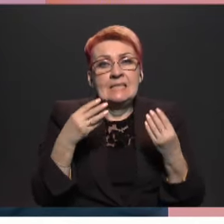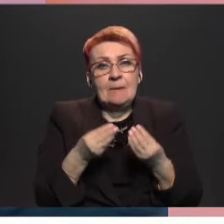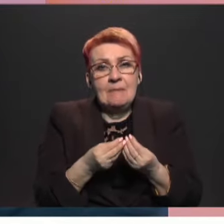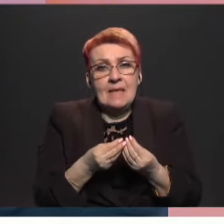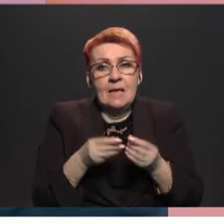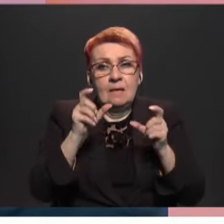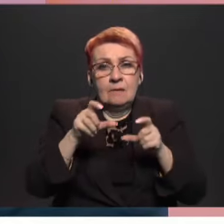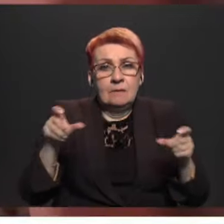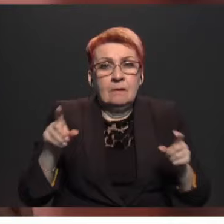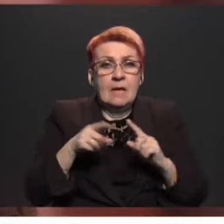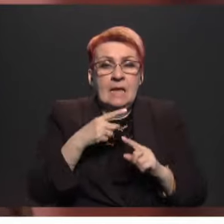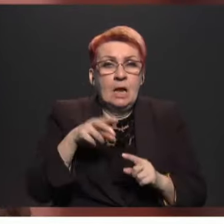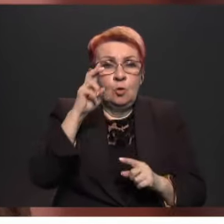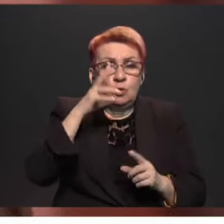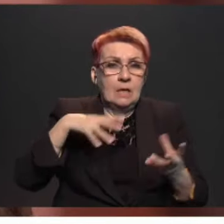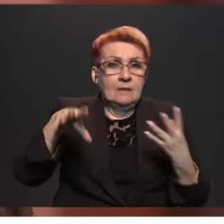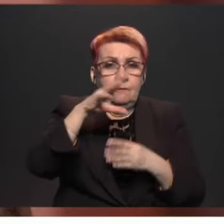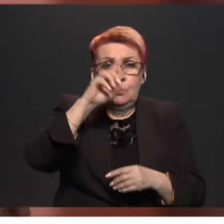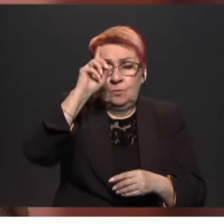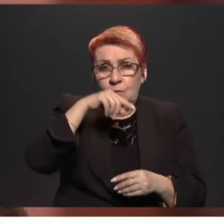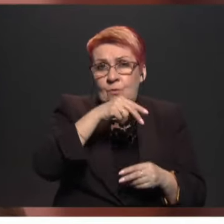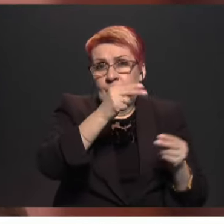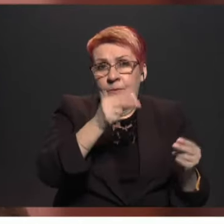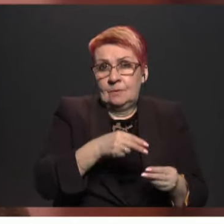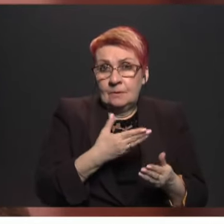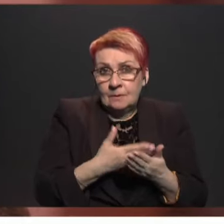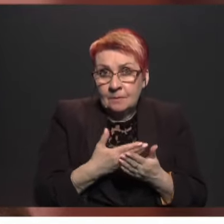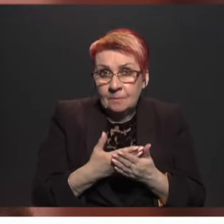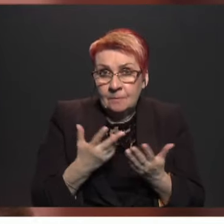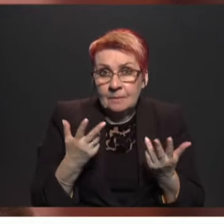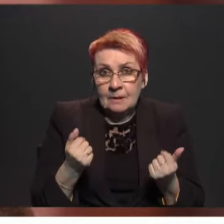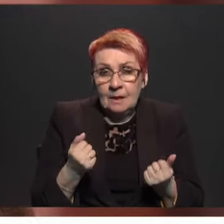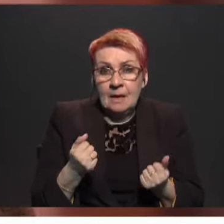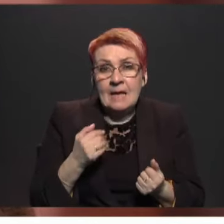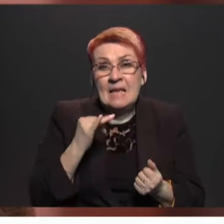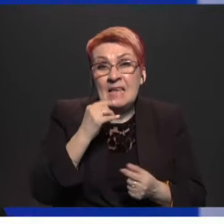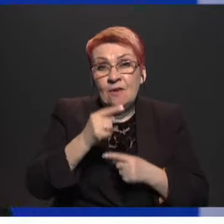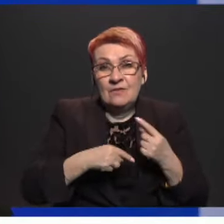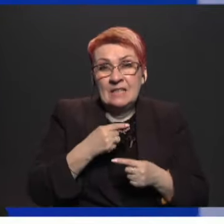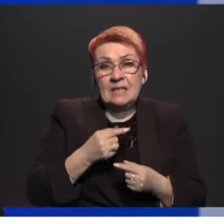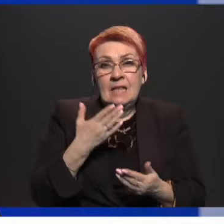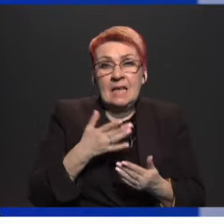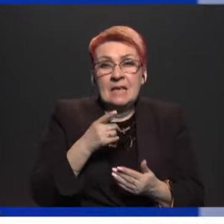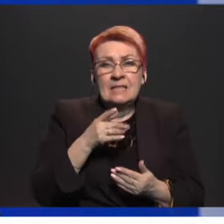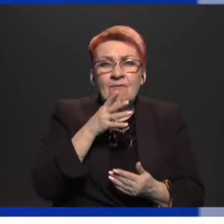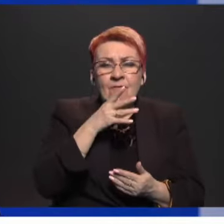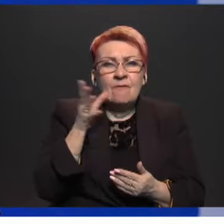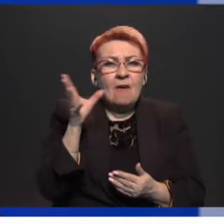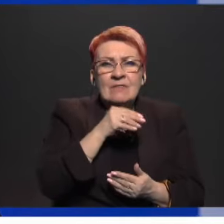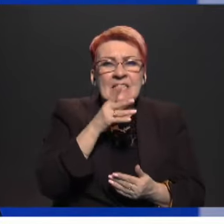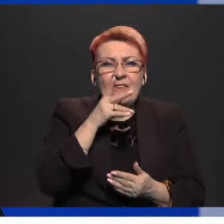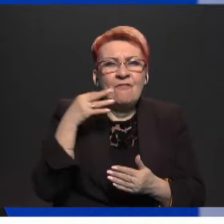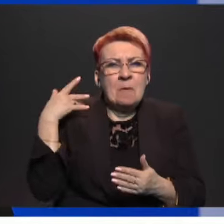людей или государству всему. И в этом смысле всегда, вот если мы присмотримся, во все времена вот эти